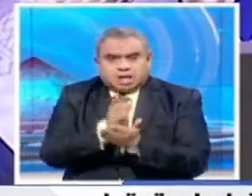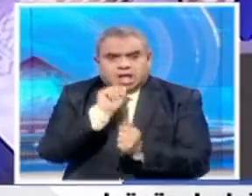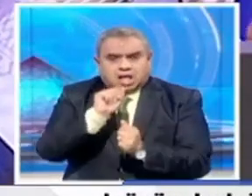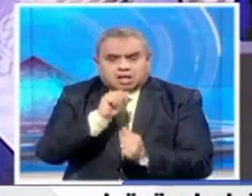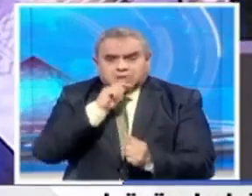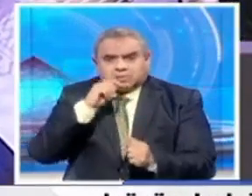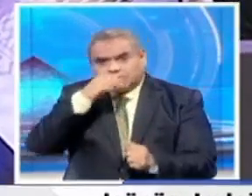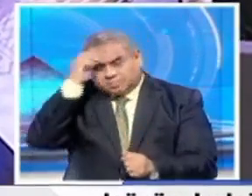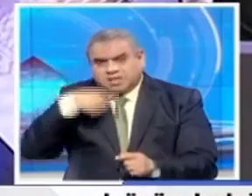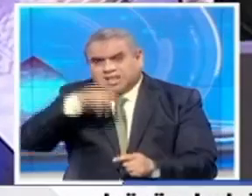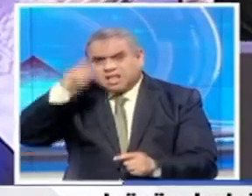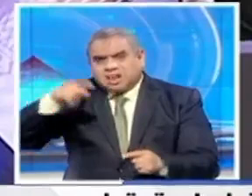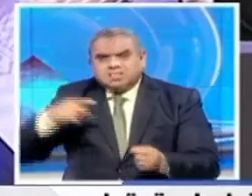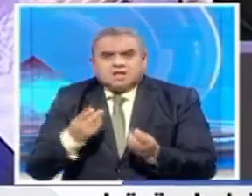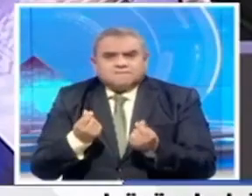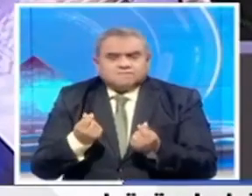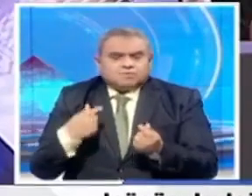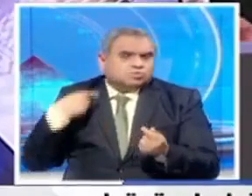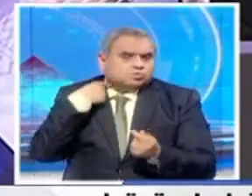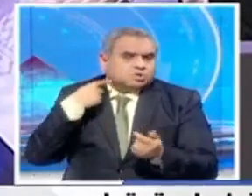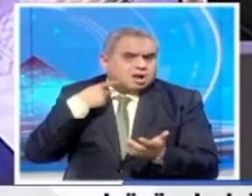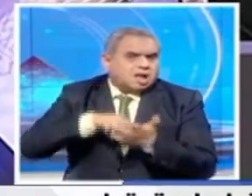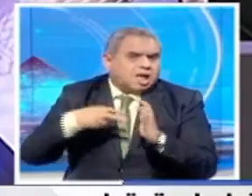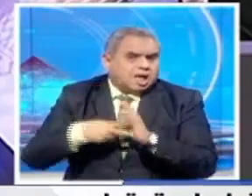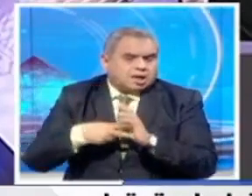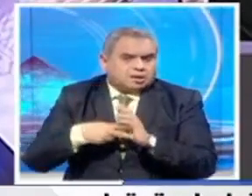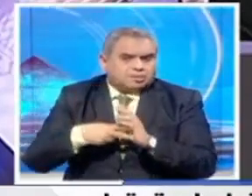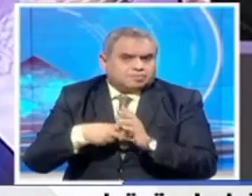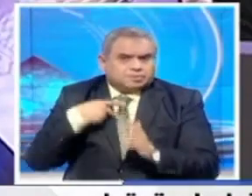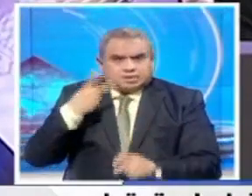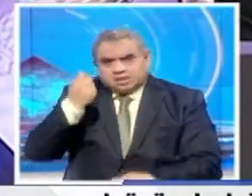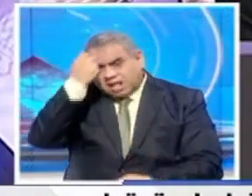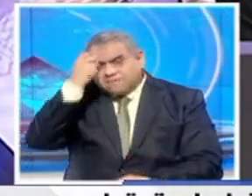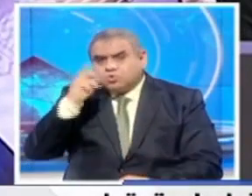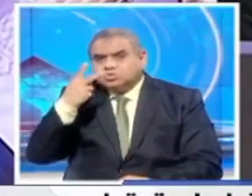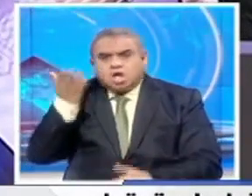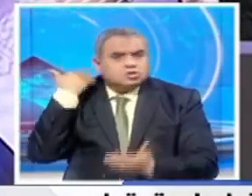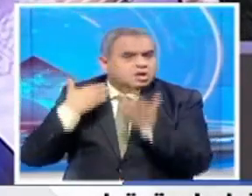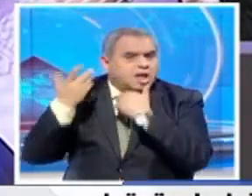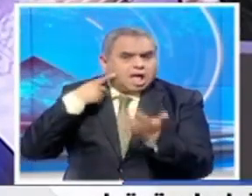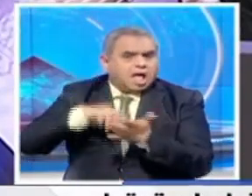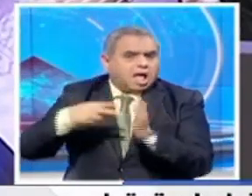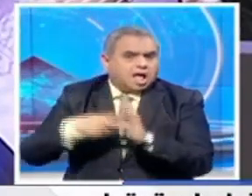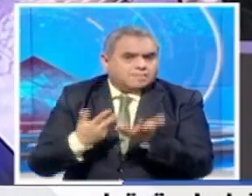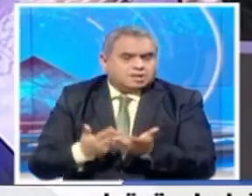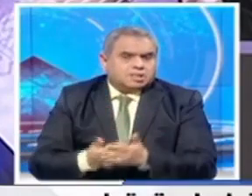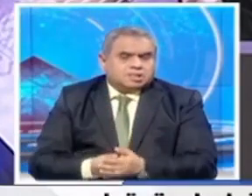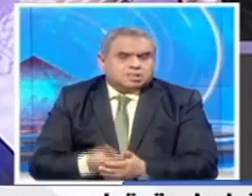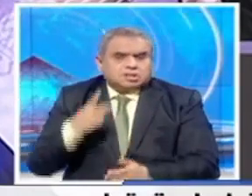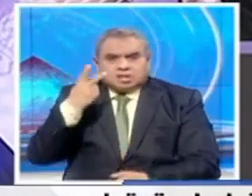نقول طب ظروفنا الاقتصادية أخبارها إيه؟ طب وإحنا في 2012 كنا عاملين إزاي؟